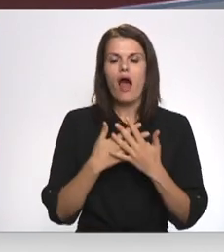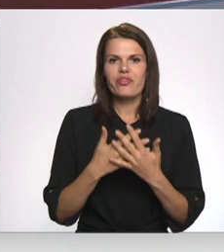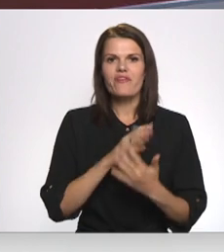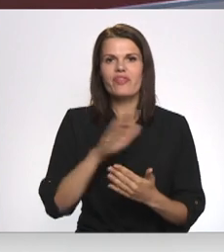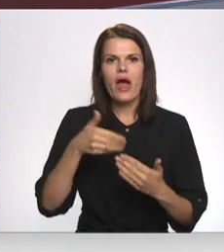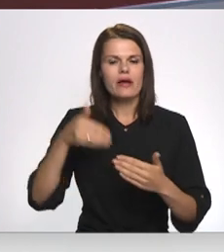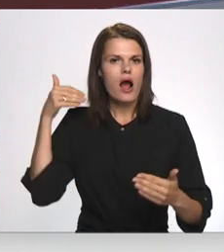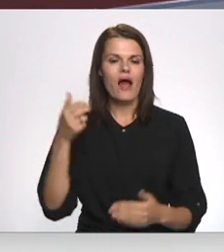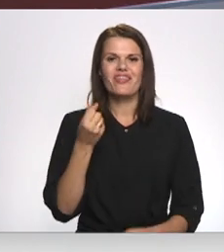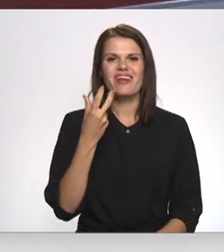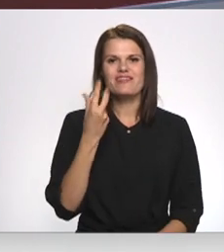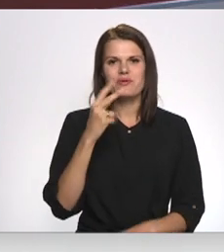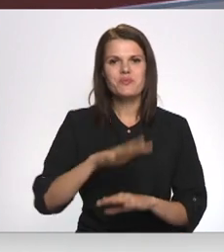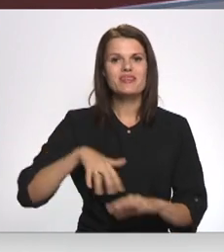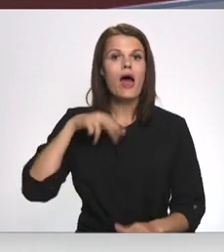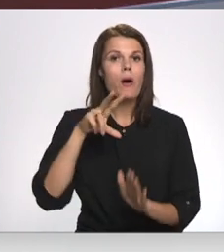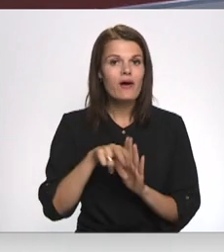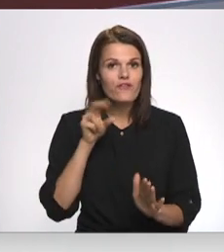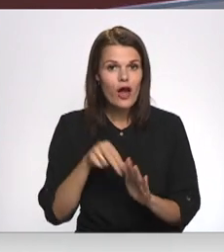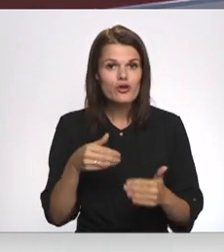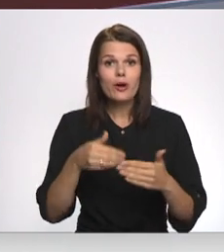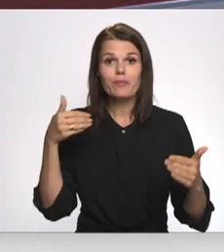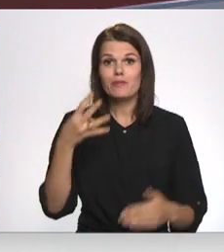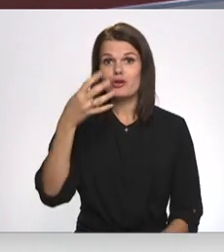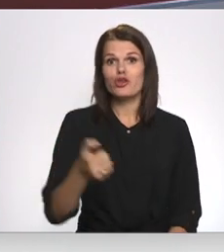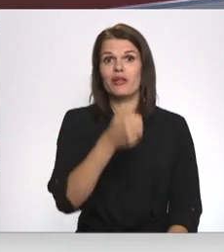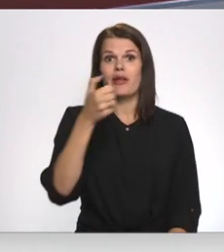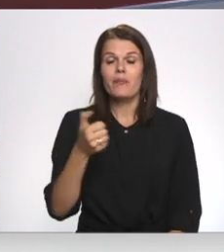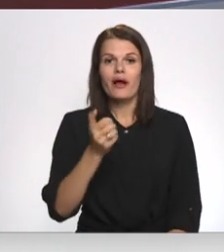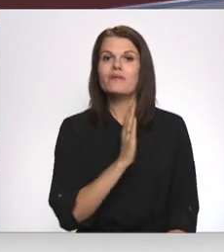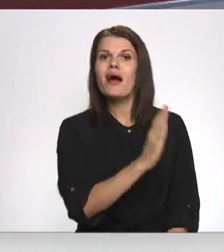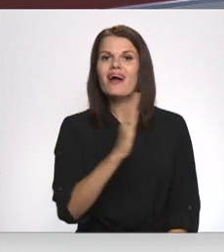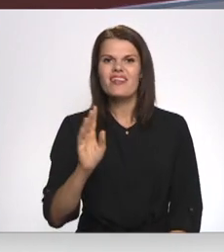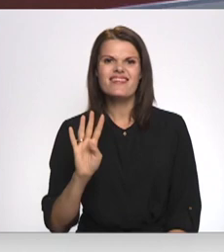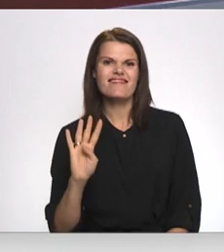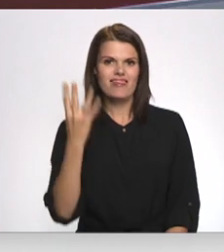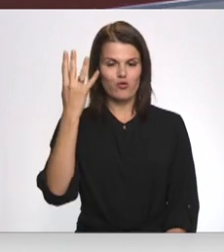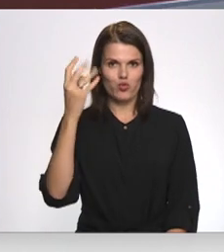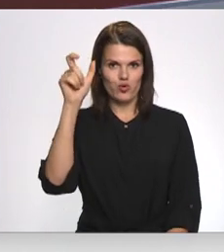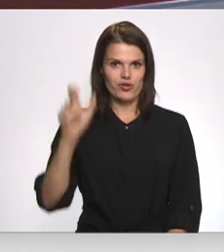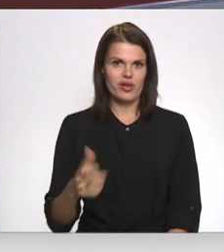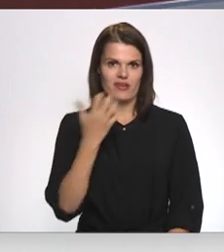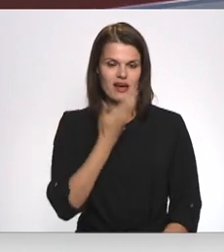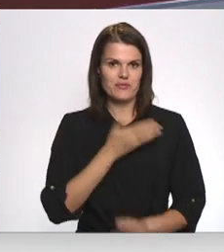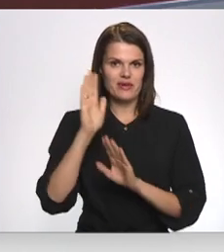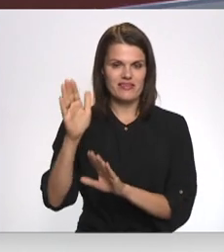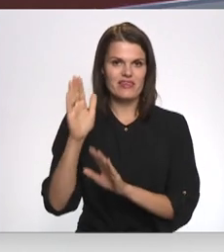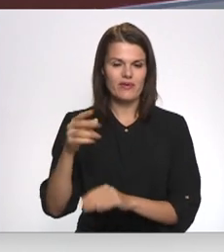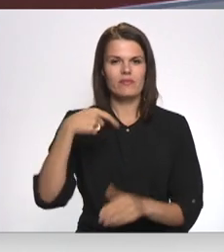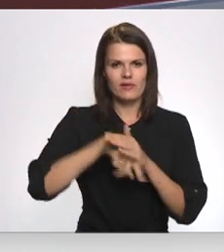nekā 13. Saeimas vēlēšanās. Pirms 4 gadiem tikai katrs 4. Ārvalstīs mītošais vēlētājs